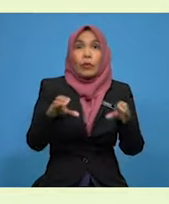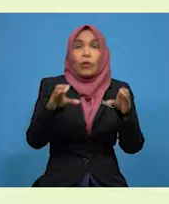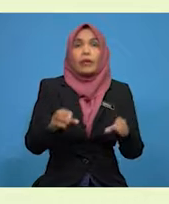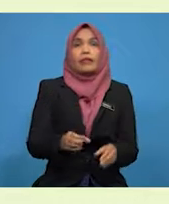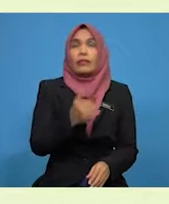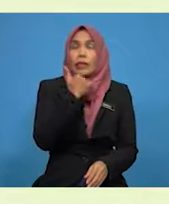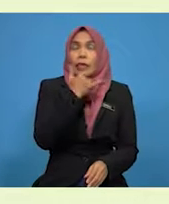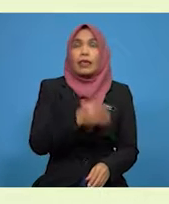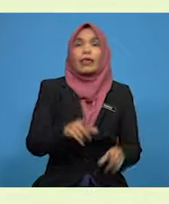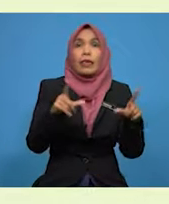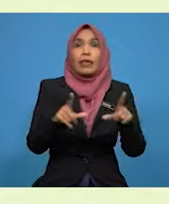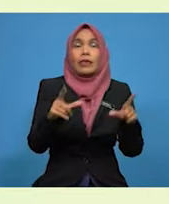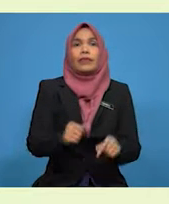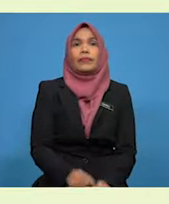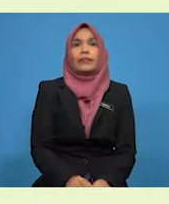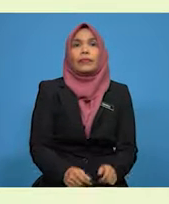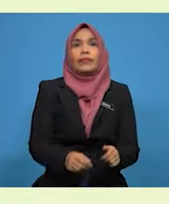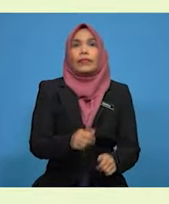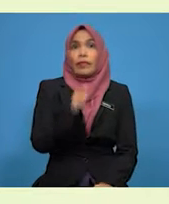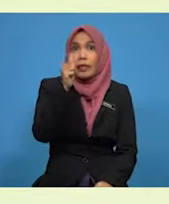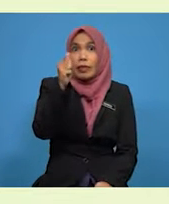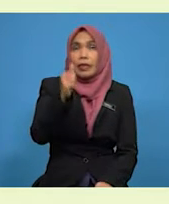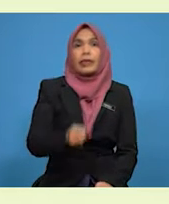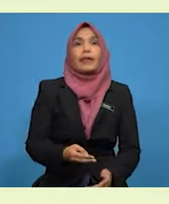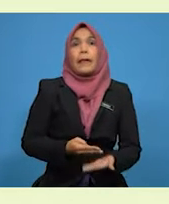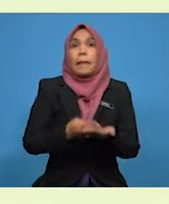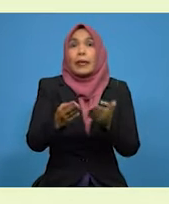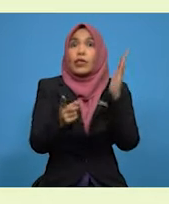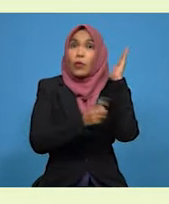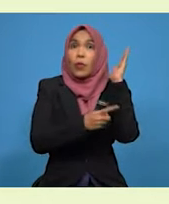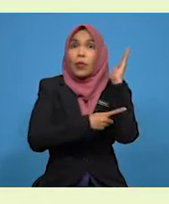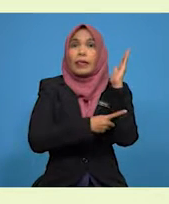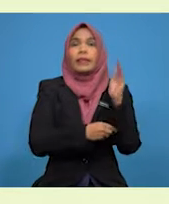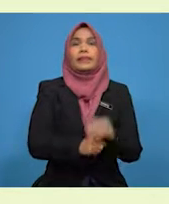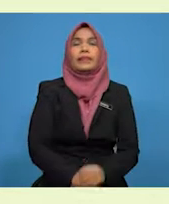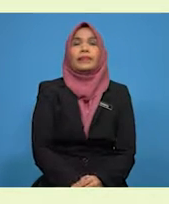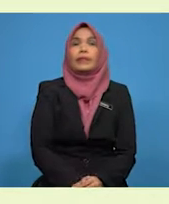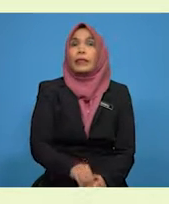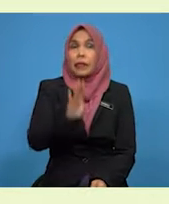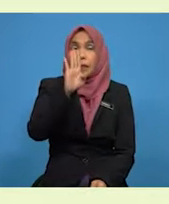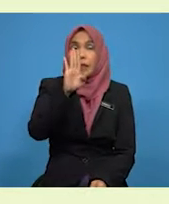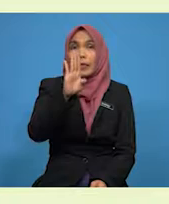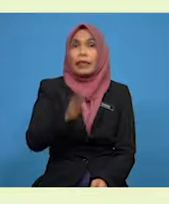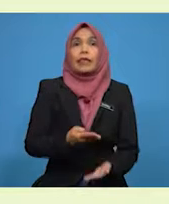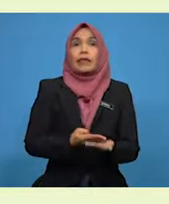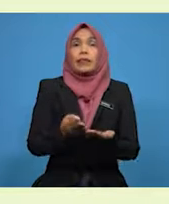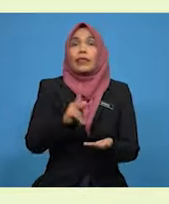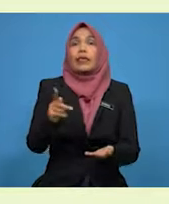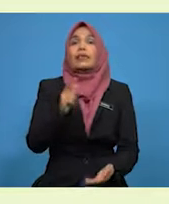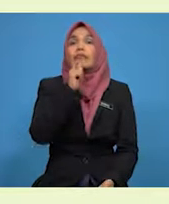yang setimpal bagi kesalahan yang dilakukan. B. Memberikan teguran secara